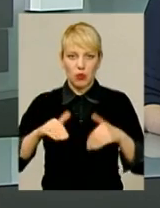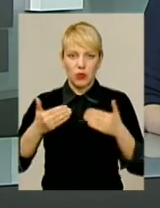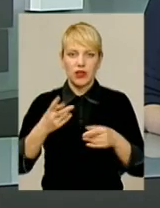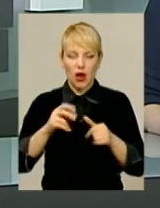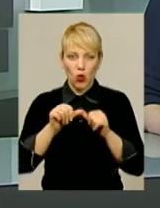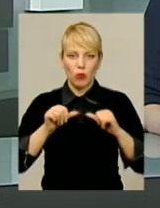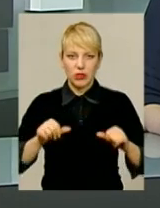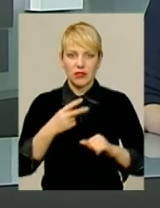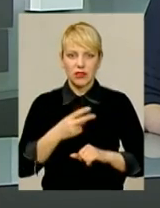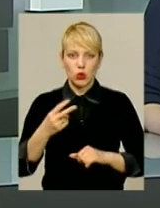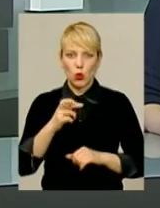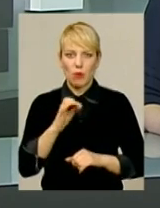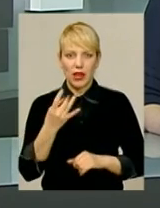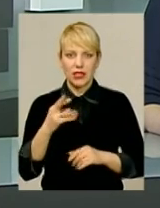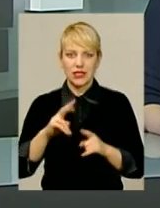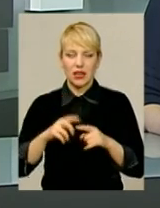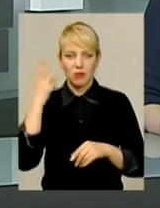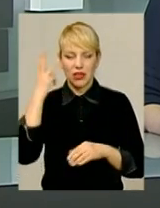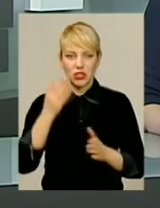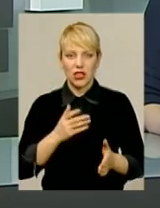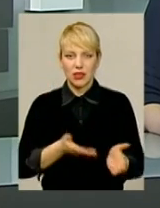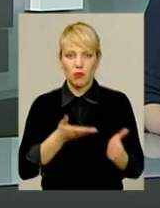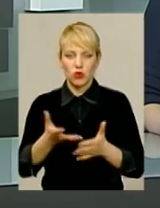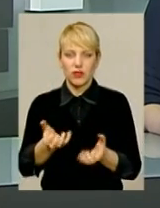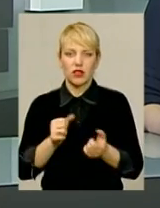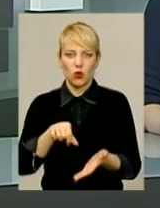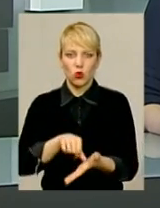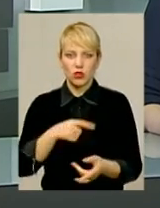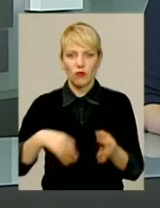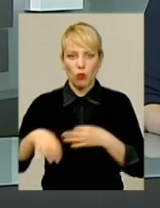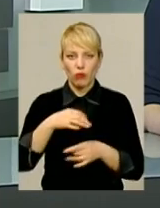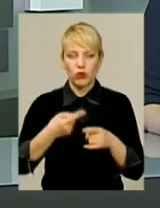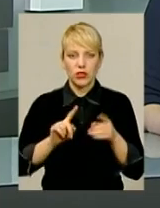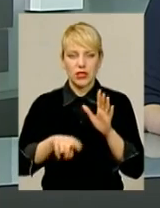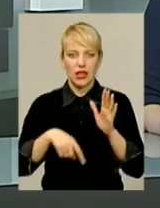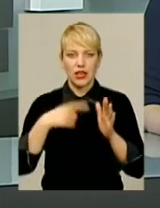комісії 22 березня. Хмельничан же запрошують взяти участь в обговоренні цієї